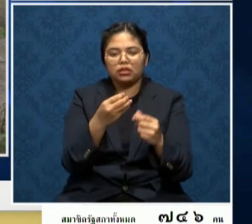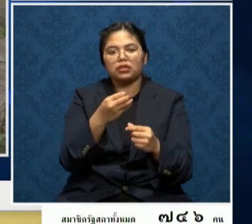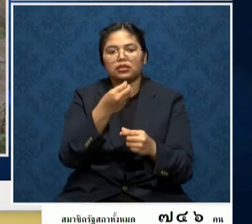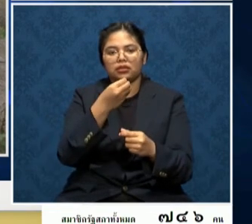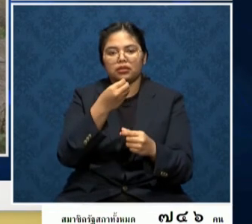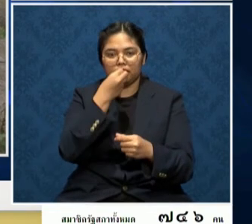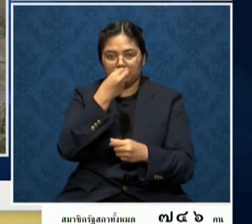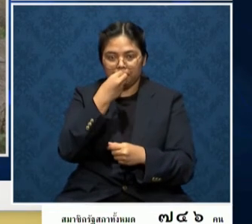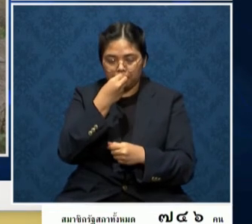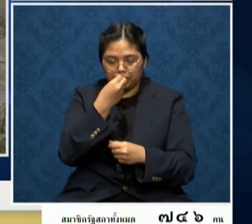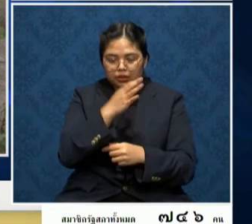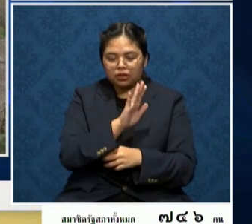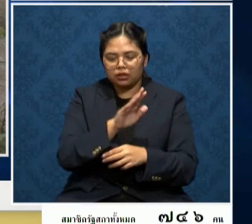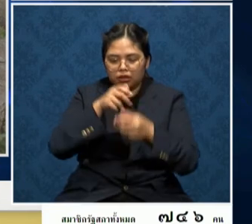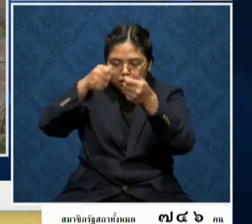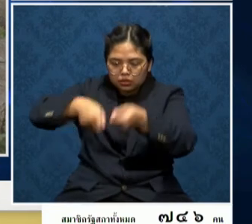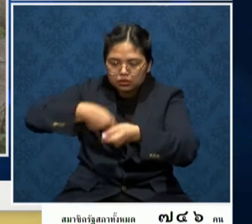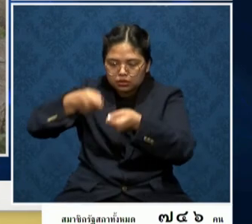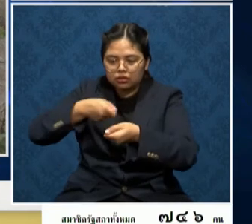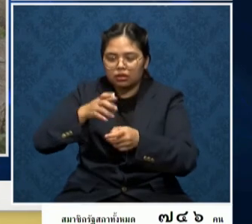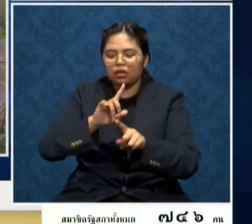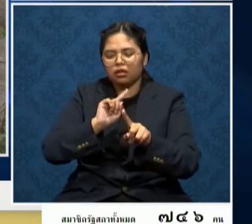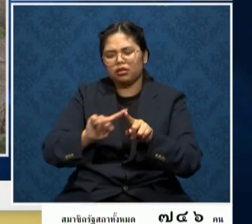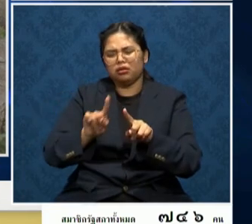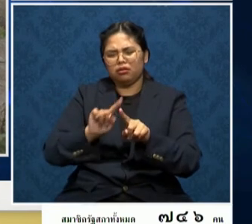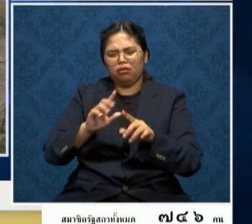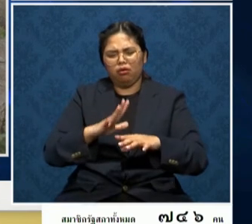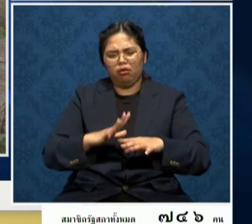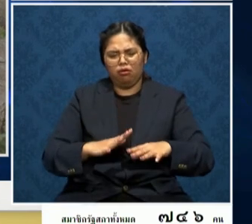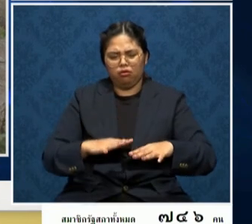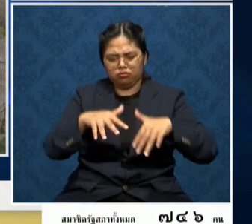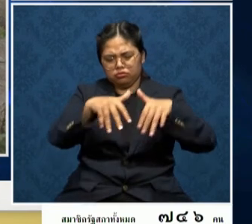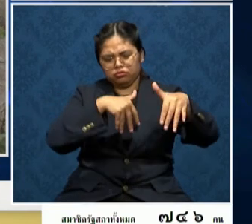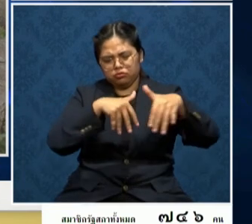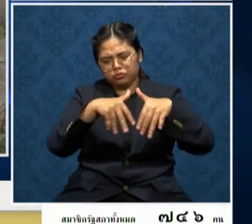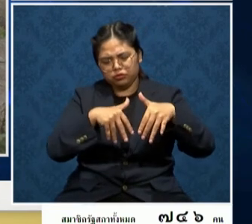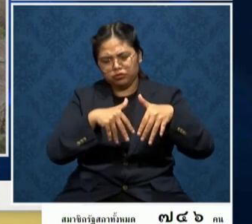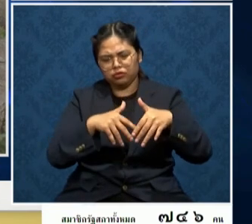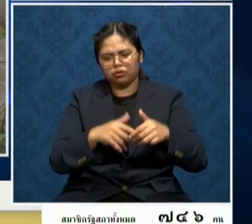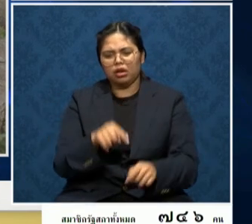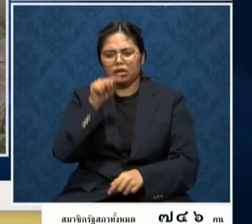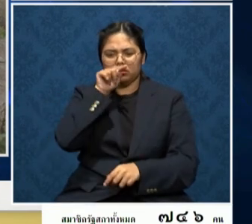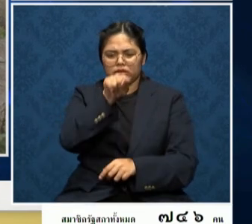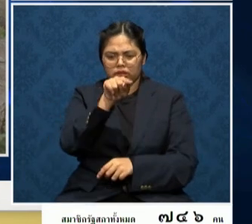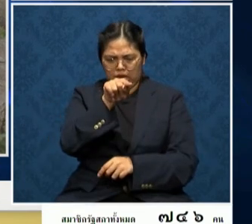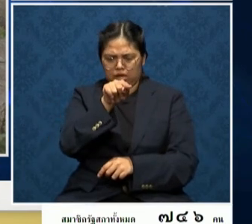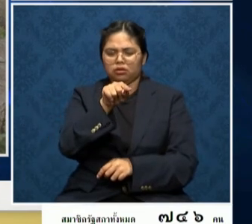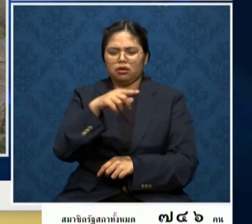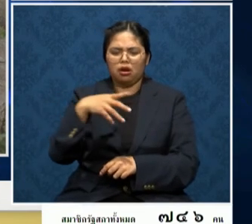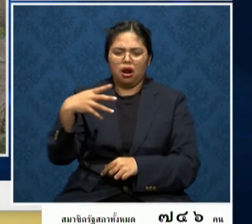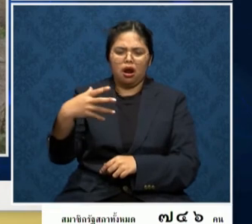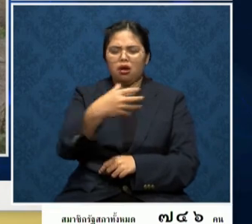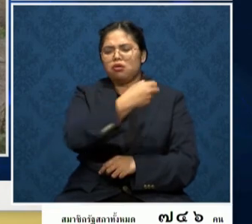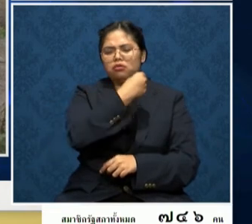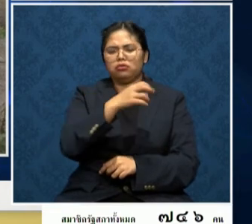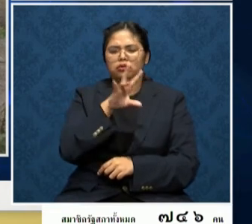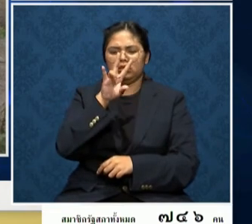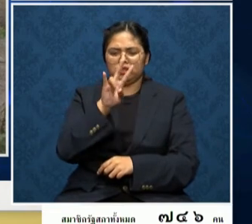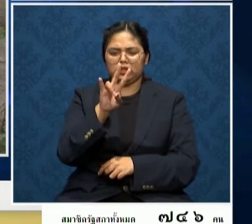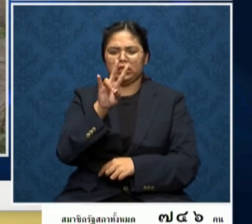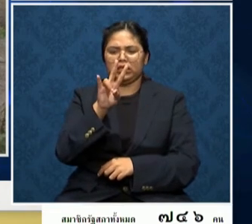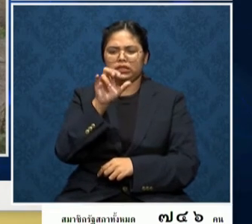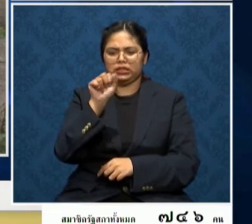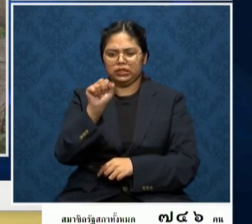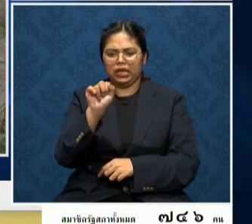ที่ดินทำกินของชาวบ้านที่ถูกยึดไปตามคำสั่งทวงคืนผืนป่ากว่า 750,000ไร่